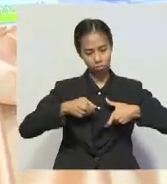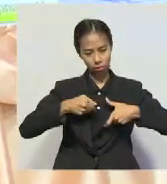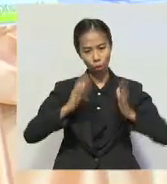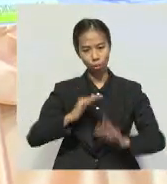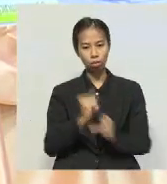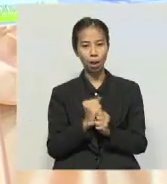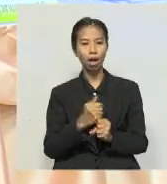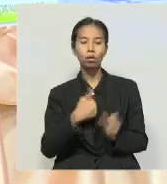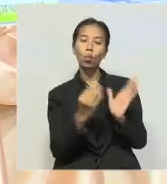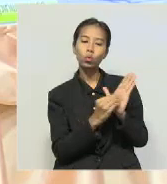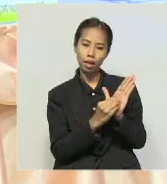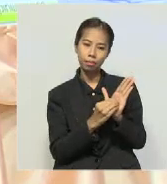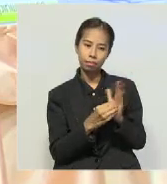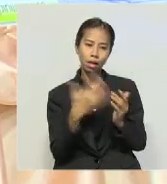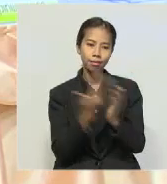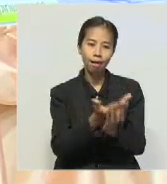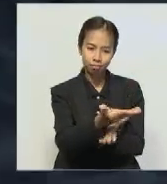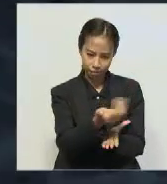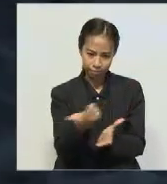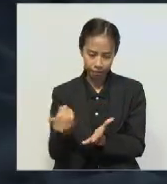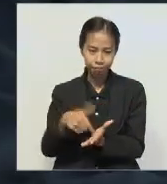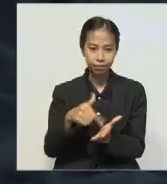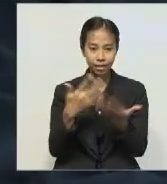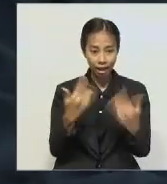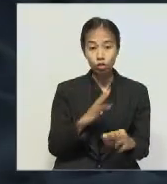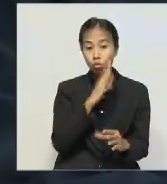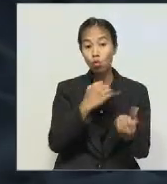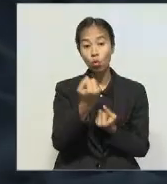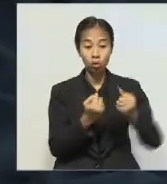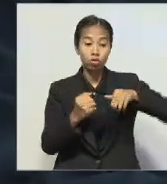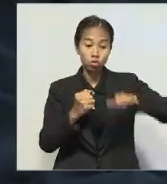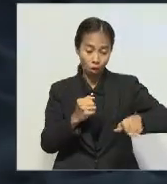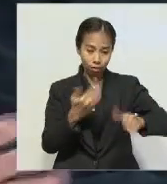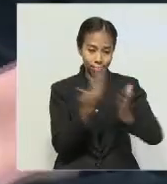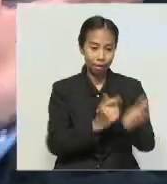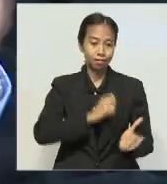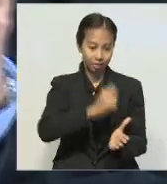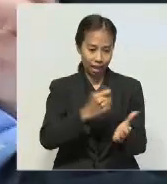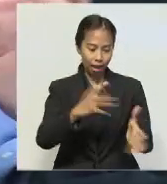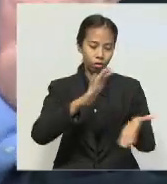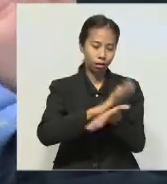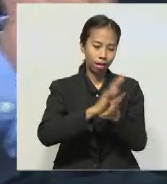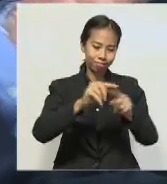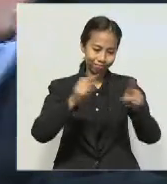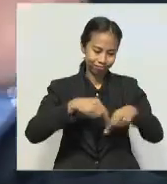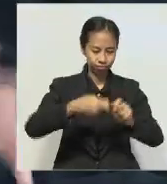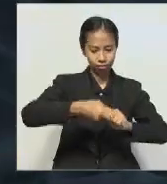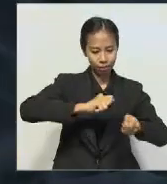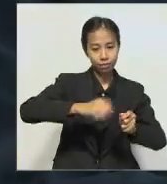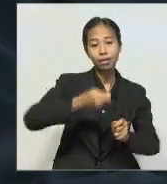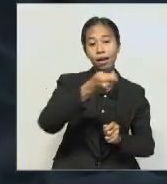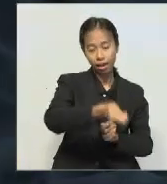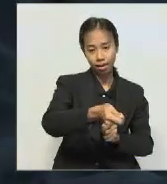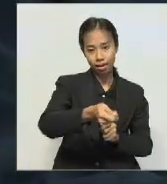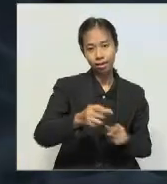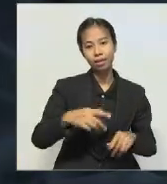ของกทม.แล้วเมื่อมีการจัดเก็บนะครับก็จะมีการออกใบเสร็จให ้ ถ้าคุณผู้ชมไปพื้นที่อื่นๆโดยเฉพาะพื้นที่ของถนน